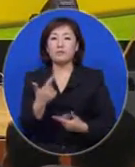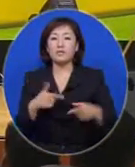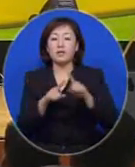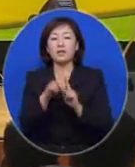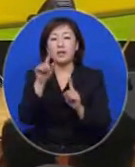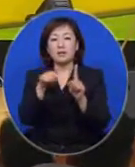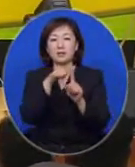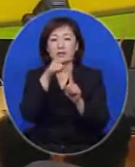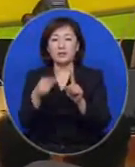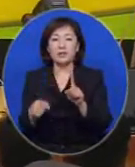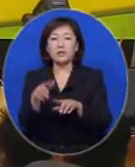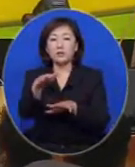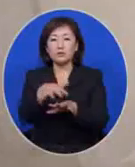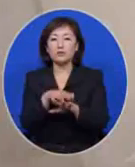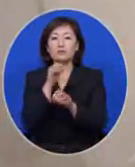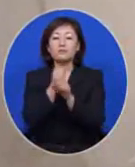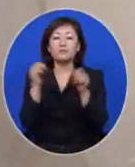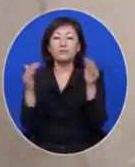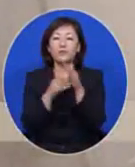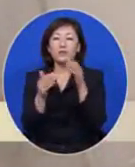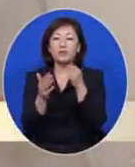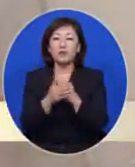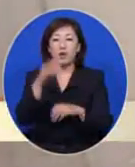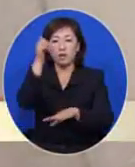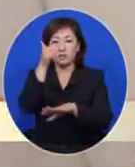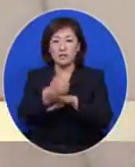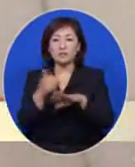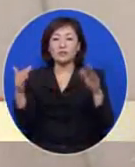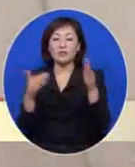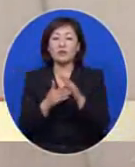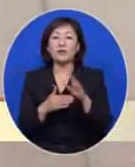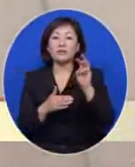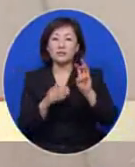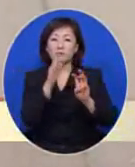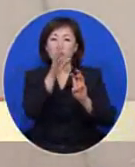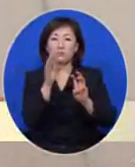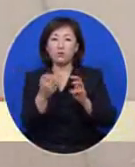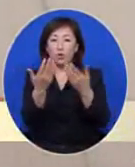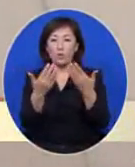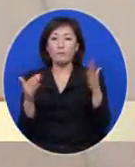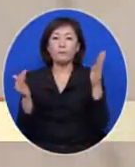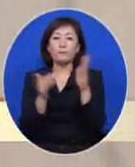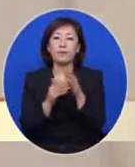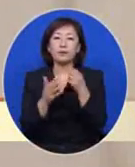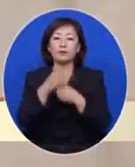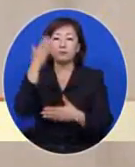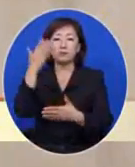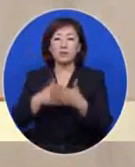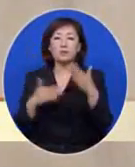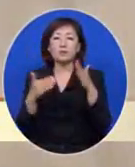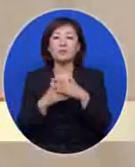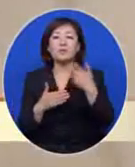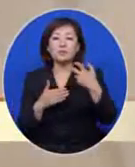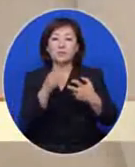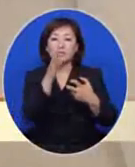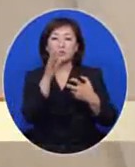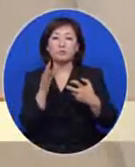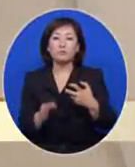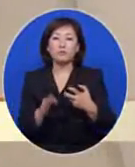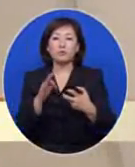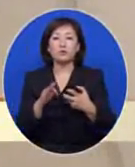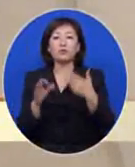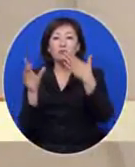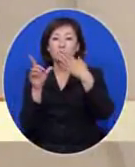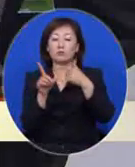진행합니다. 대의원 투표는 최종 결과에 30% 반영되며 나머지 70%는 다음